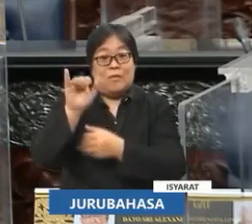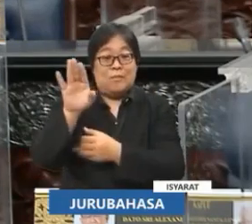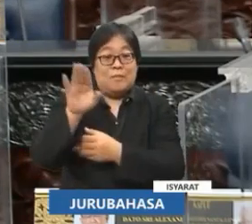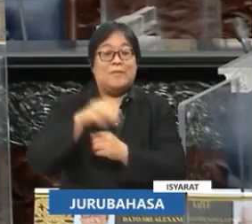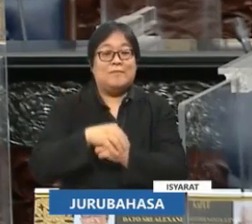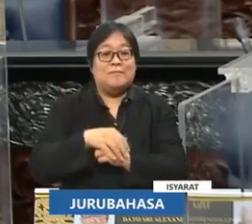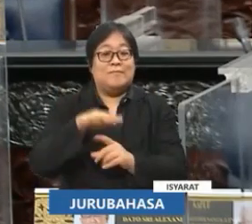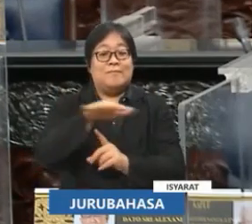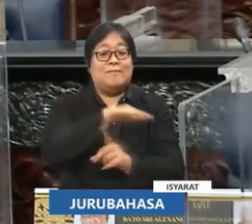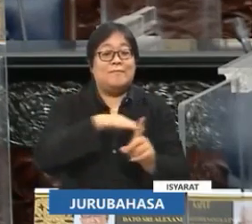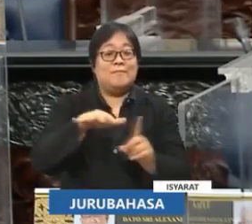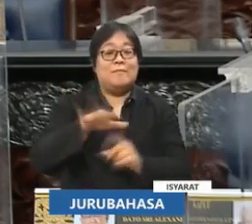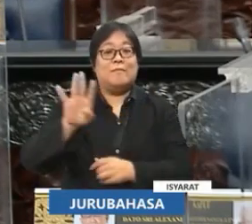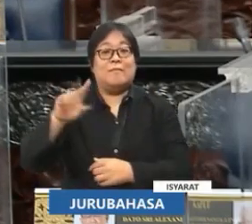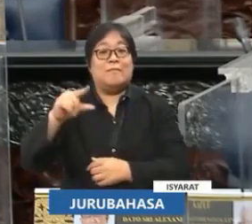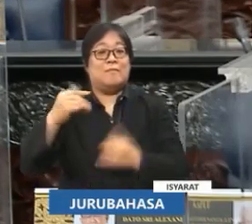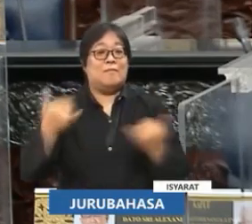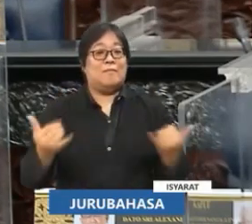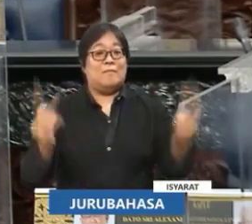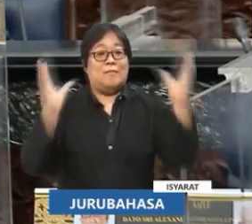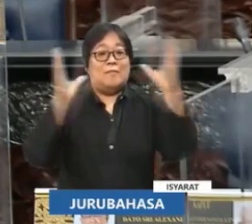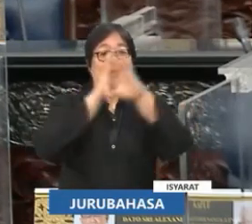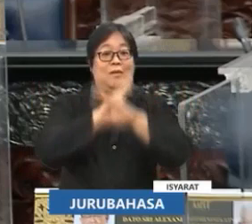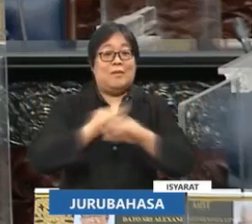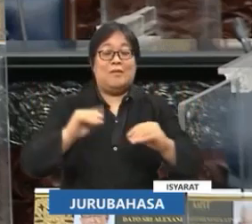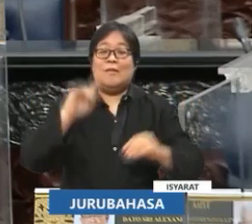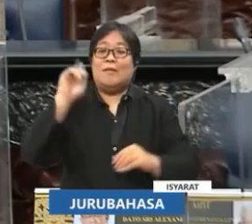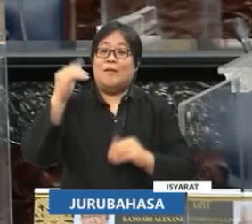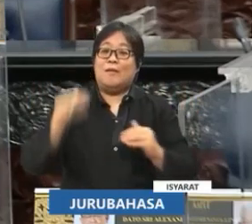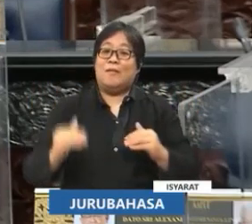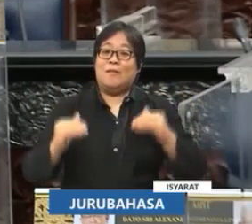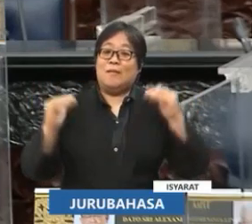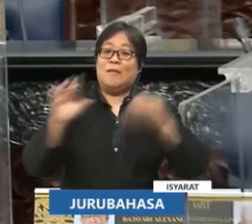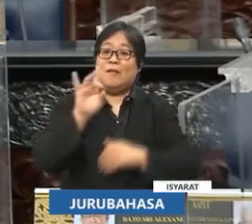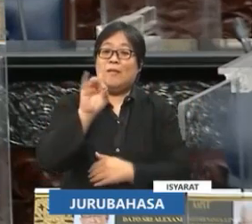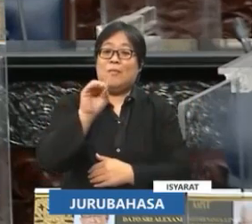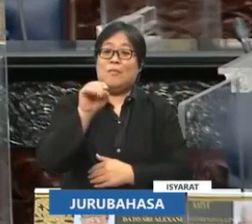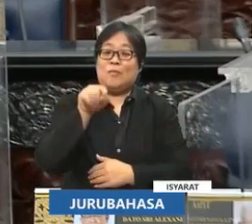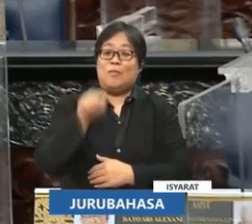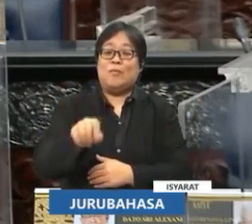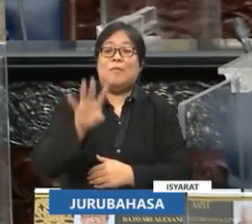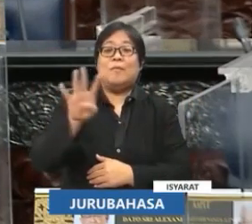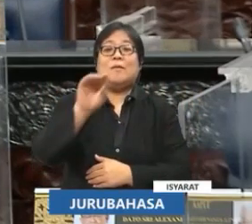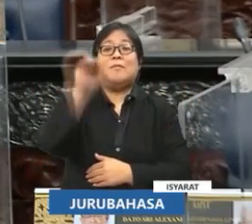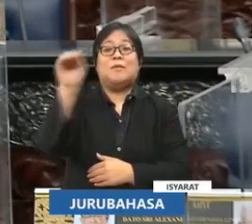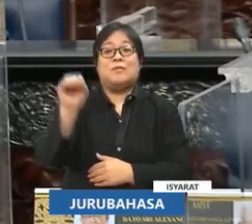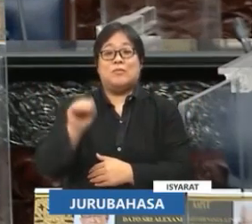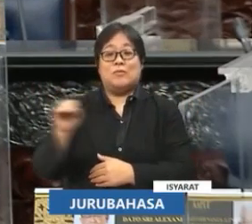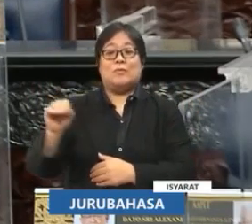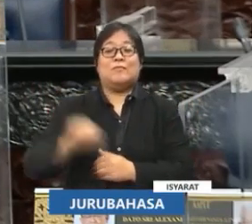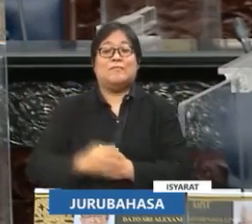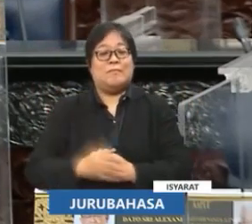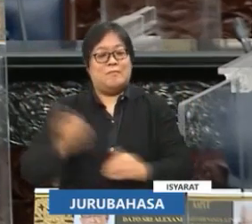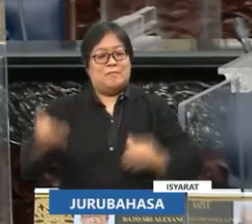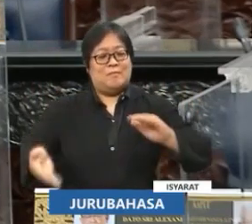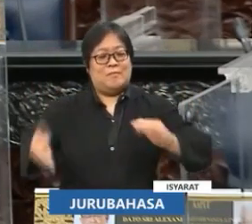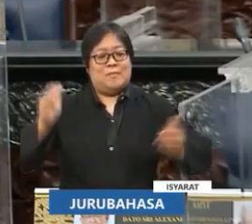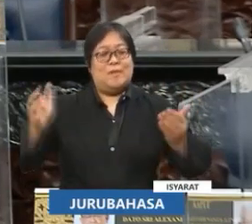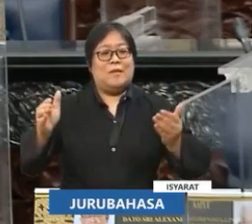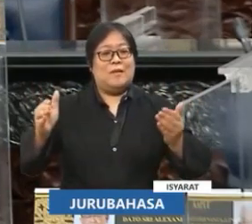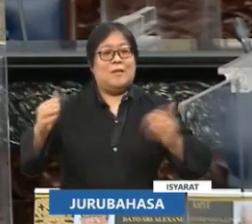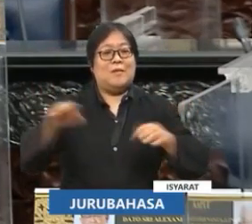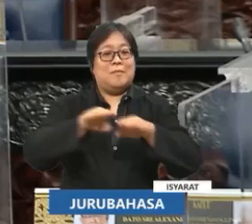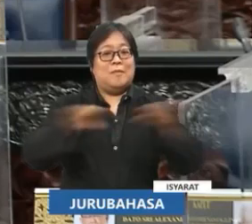liputan 4G di Sarawak sekarang ini hanya berada pada tahap 80.84% berbanding dengan